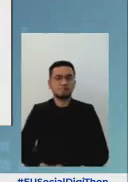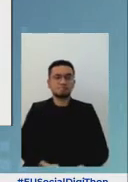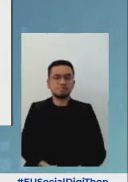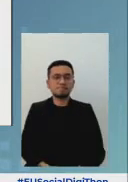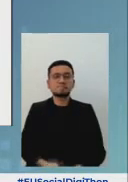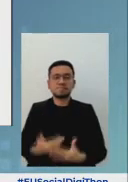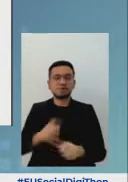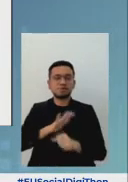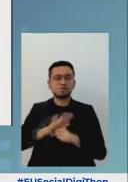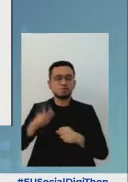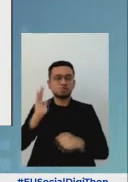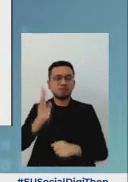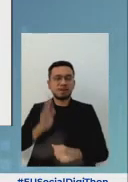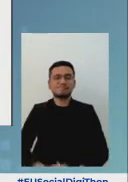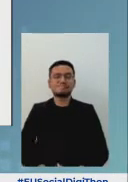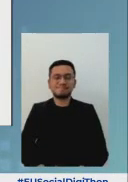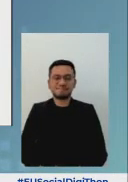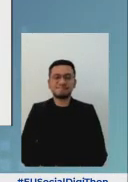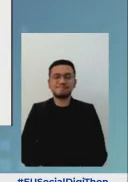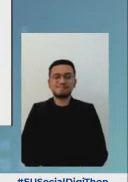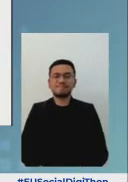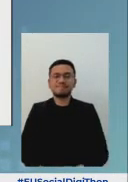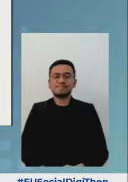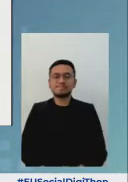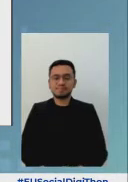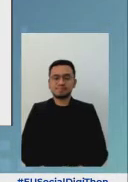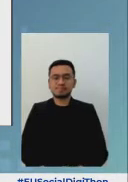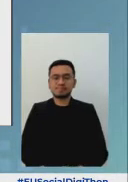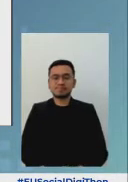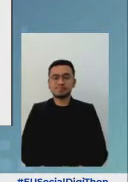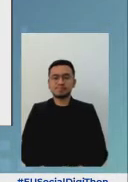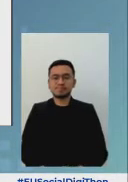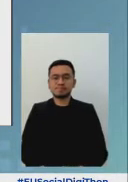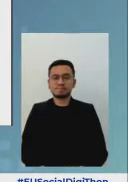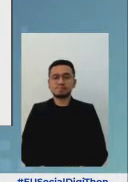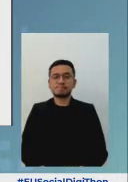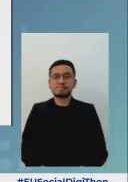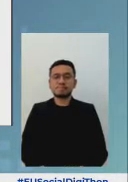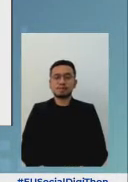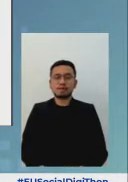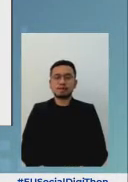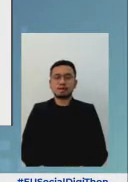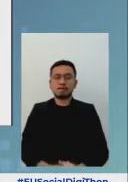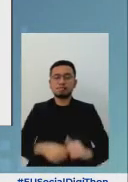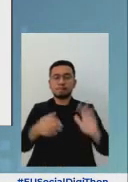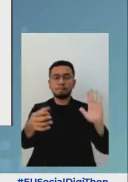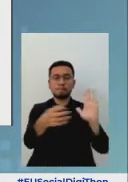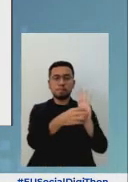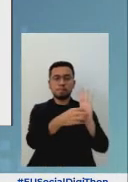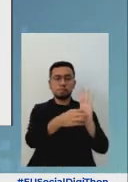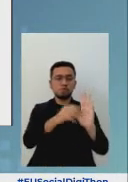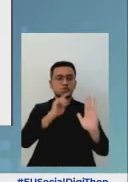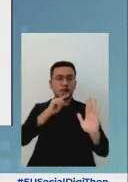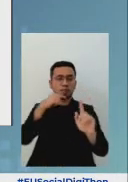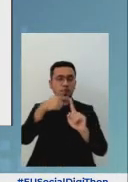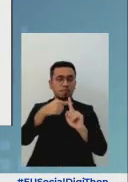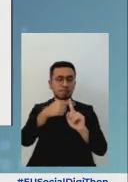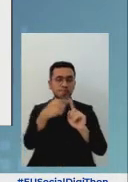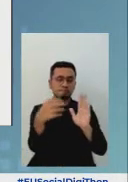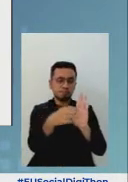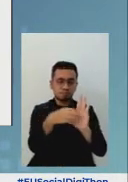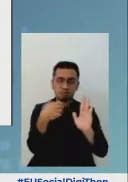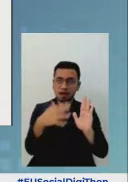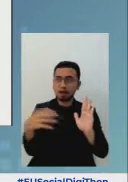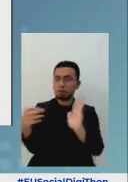penjelasan saya, next. Oke. Nih, memposting konten positif di medsos, berpikir sebelum posting,